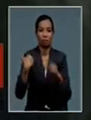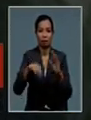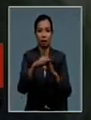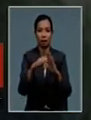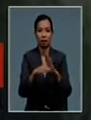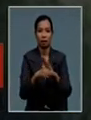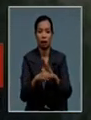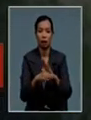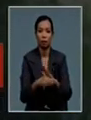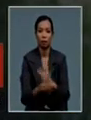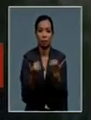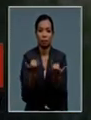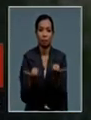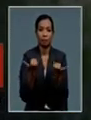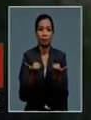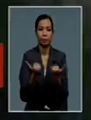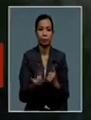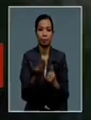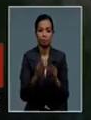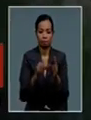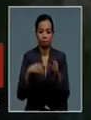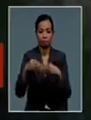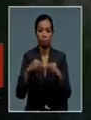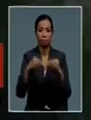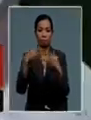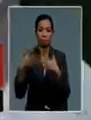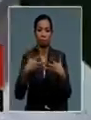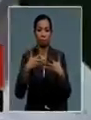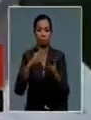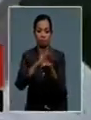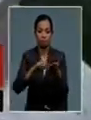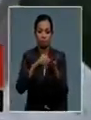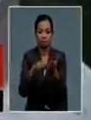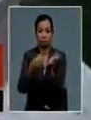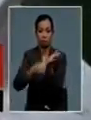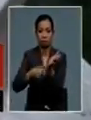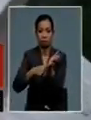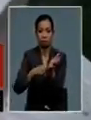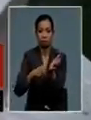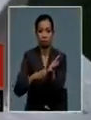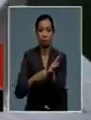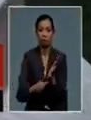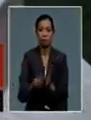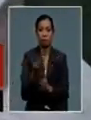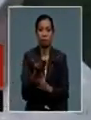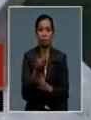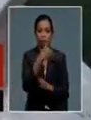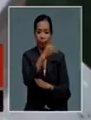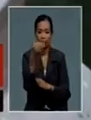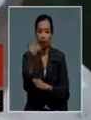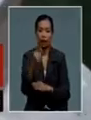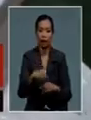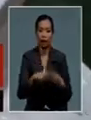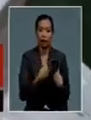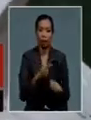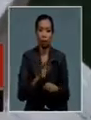จนนะครับว่านี่คือท่าทีที่อ่อนลงของสหรัฐในแผนการขึ้นภาษีนะครับหลังจากที่นานาชาติเนี่ยแสดงความไม่พ